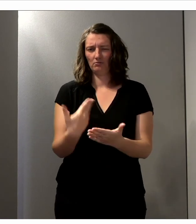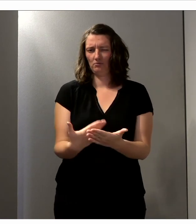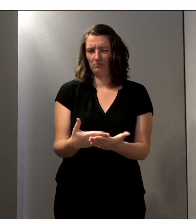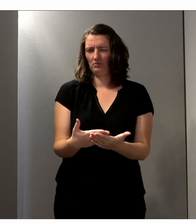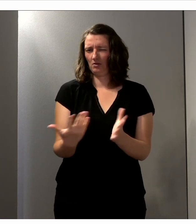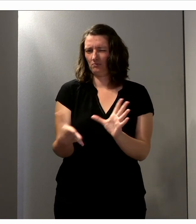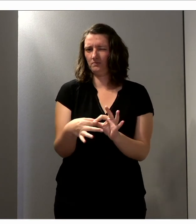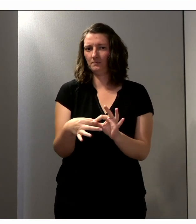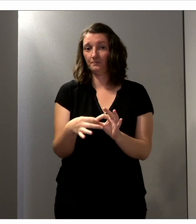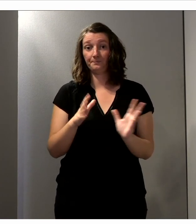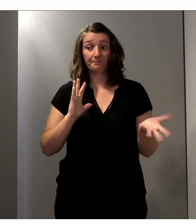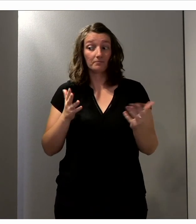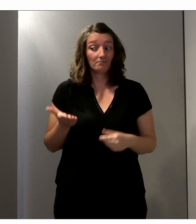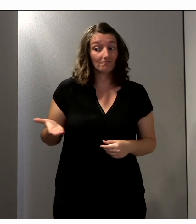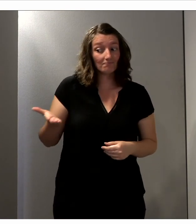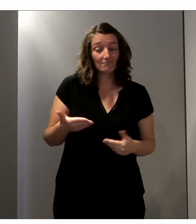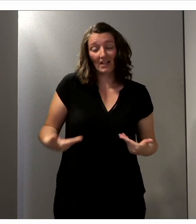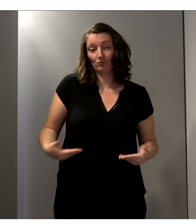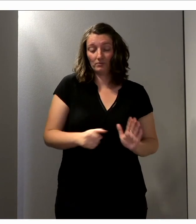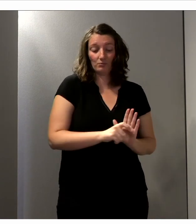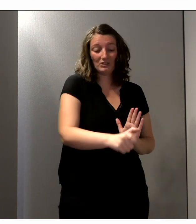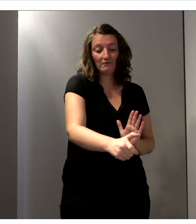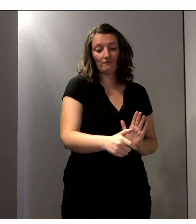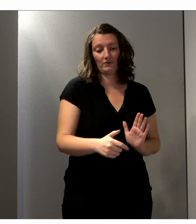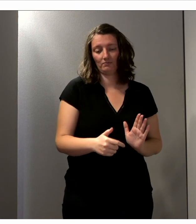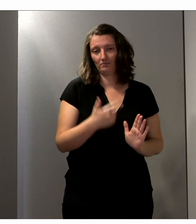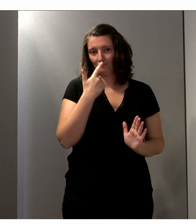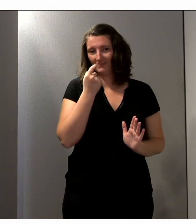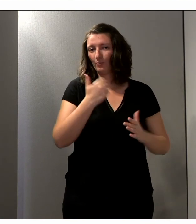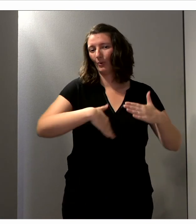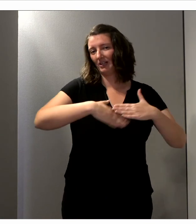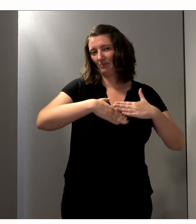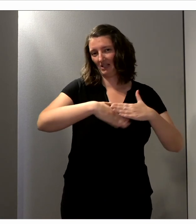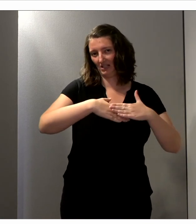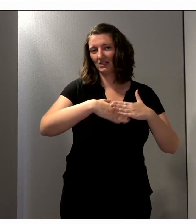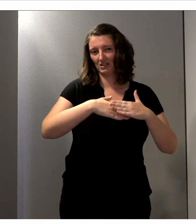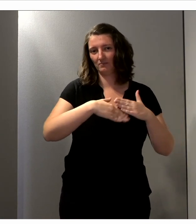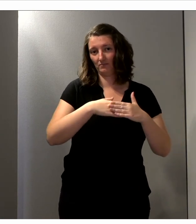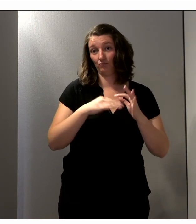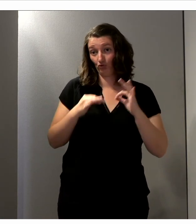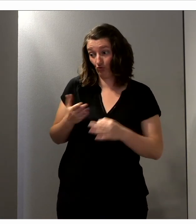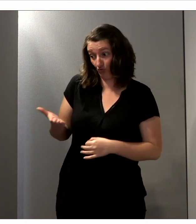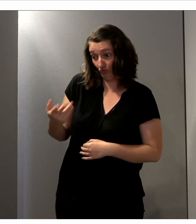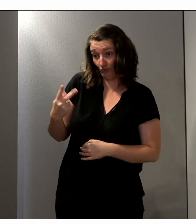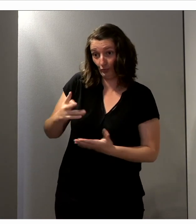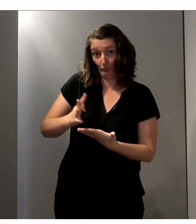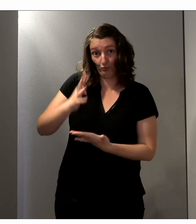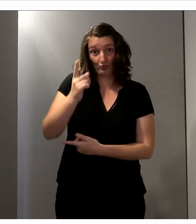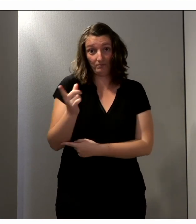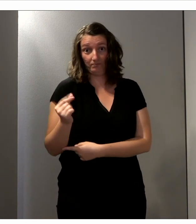ces ambitions que les dispositifs actuels à la fois atteignent leurs limites et que le duo de compétences trouve